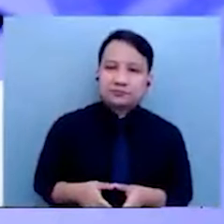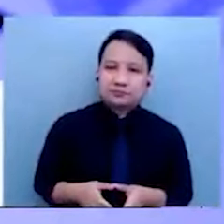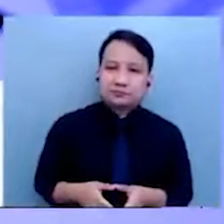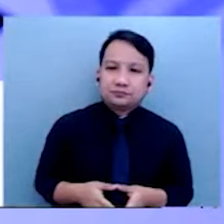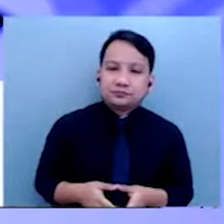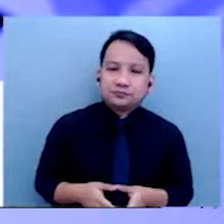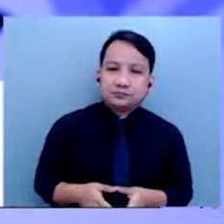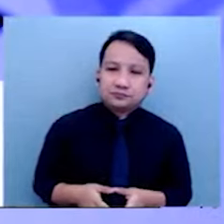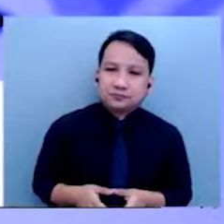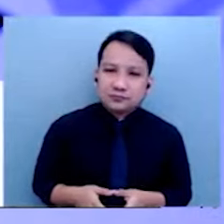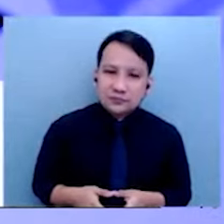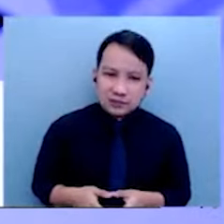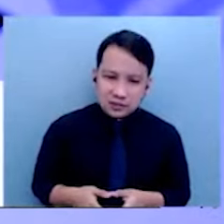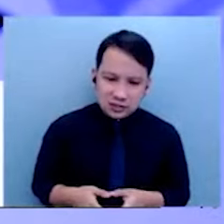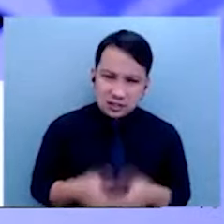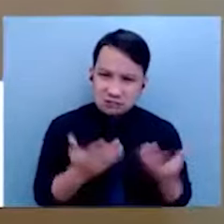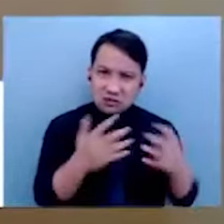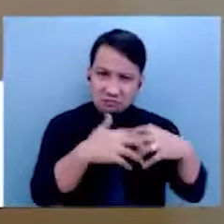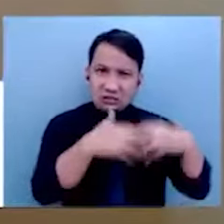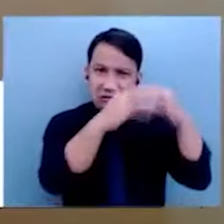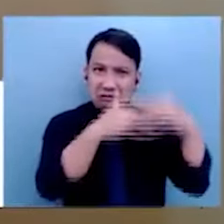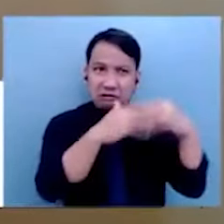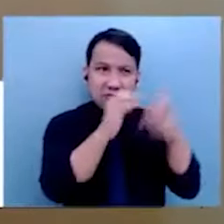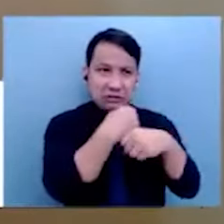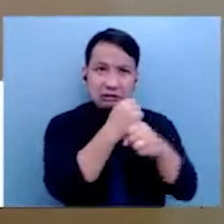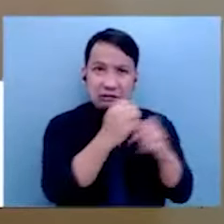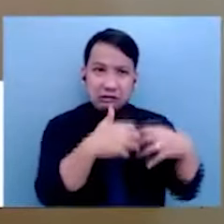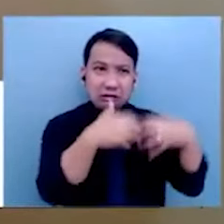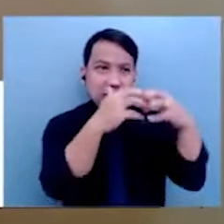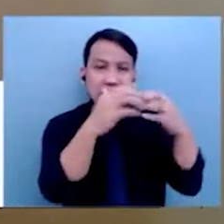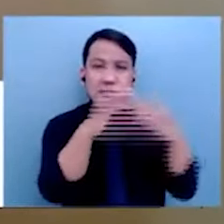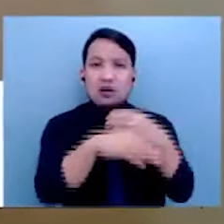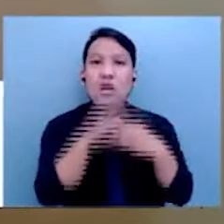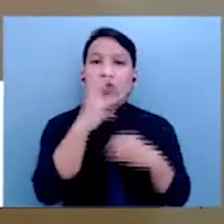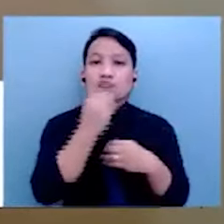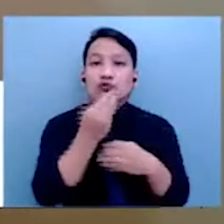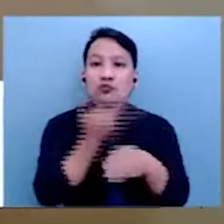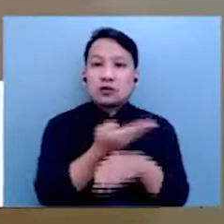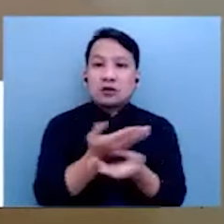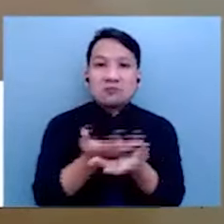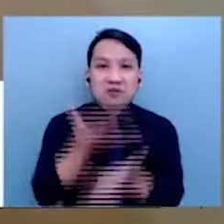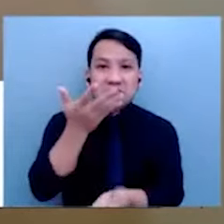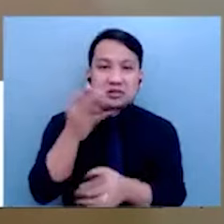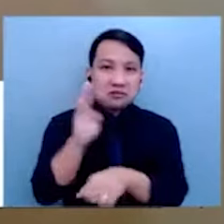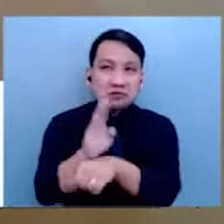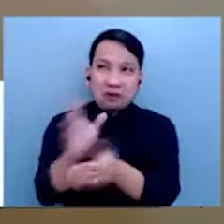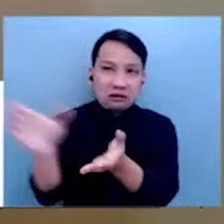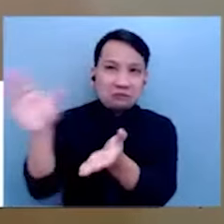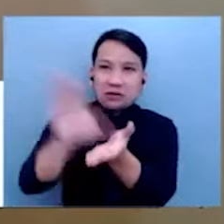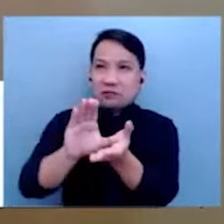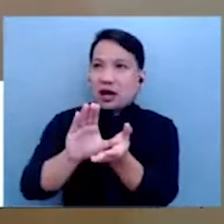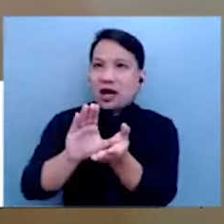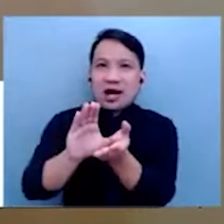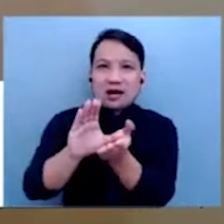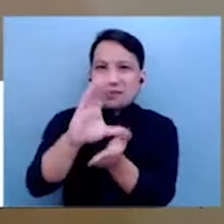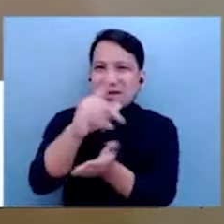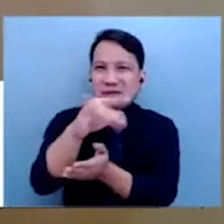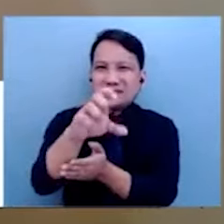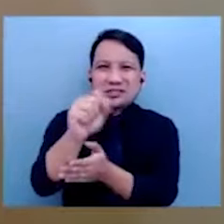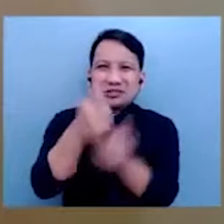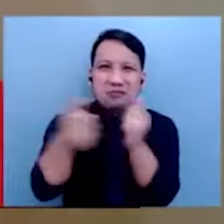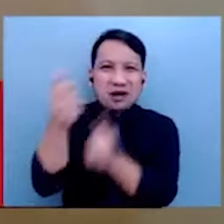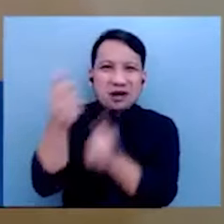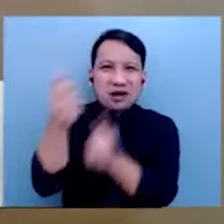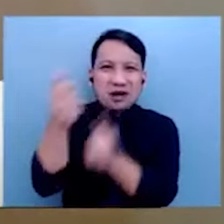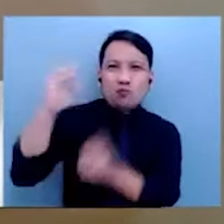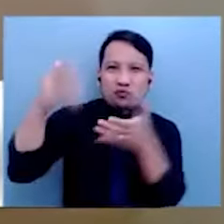Yun dyan sa mga reclamation yan, kasi ang nakikinabang lang sa mga reclamation yan ay mga lalaking kapitalista para gawin nilang industrial center